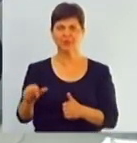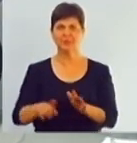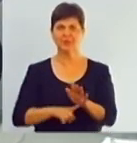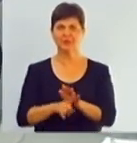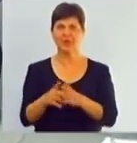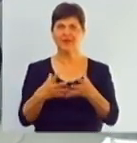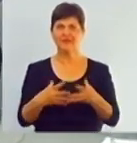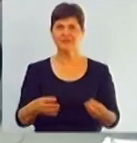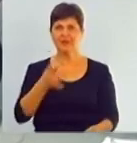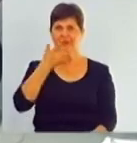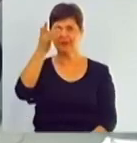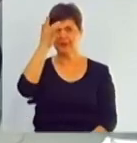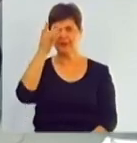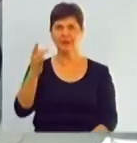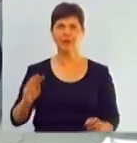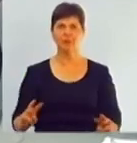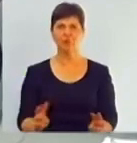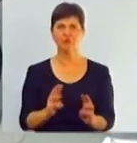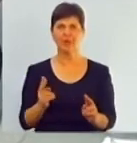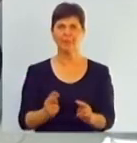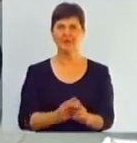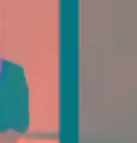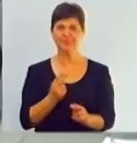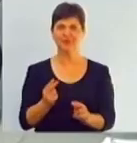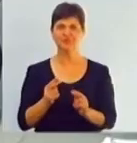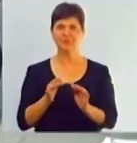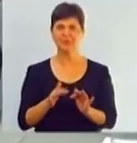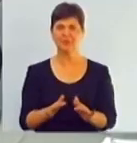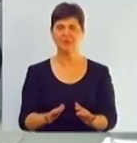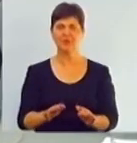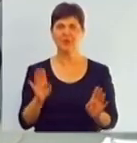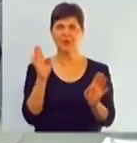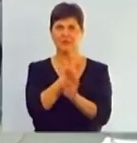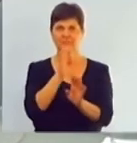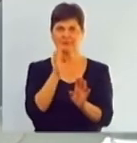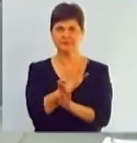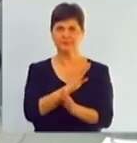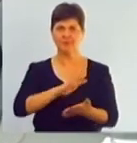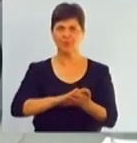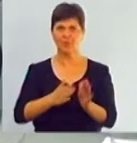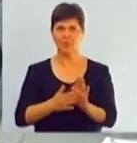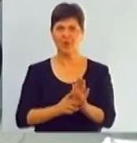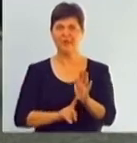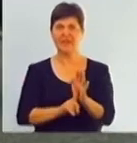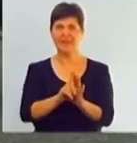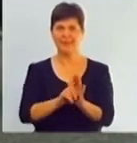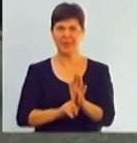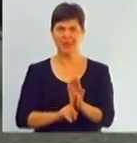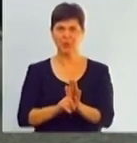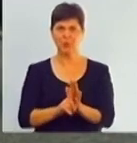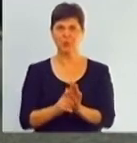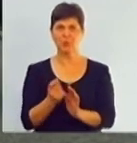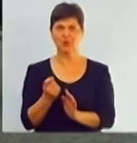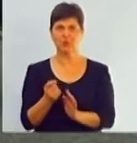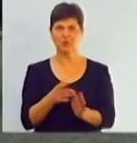весняно-літній пожежонебезпечний період в зв'язку з підвищенням кліматичних умов, температури. Трошечки